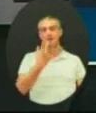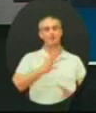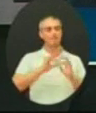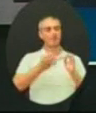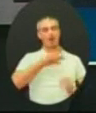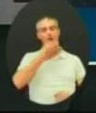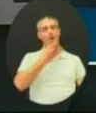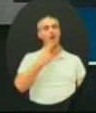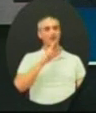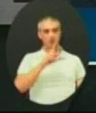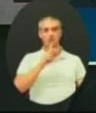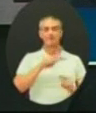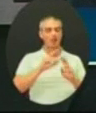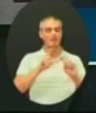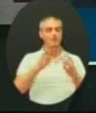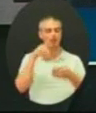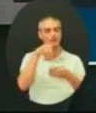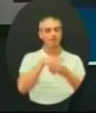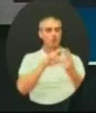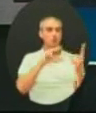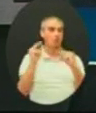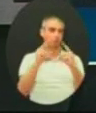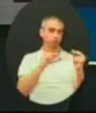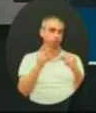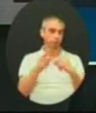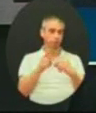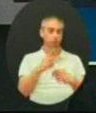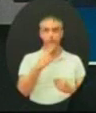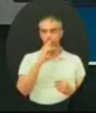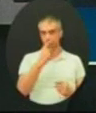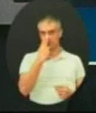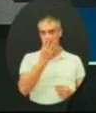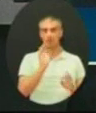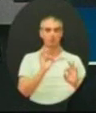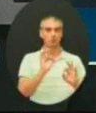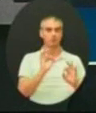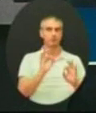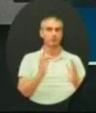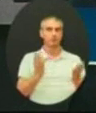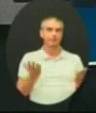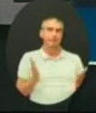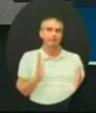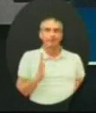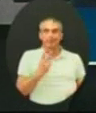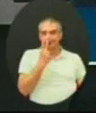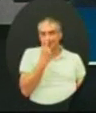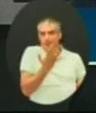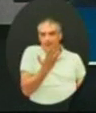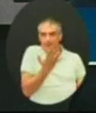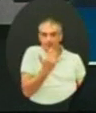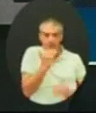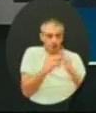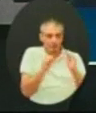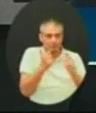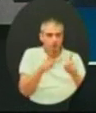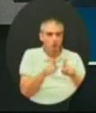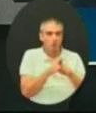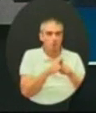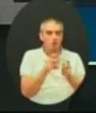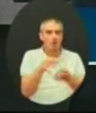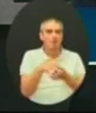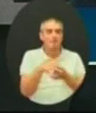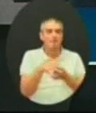בהתחלה ולאחר מכן מה שקרה בתוך החדר. לגבי ההצהרות באמת ראינו פה, זה היה נדמה לפחות בשלב הראשון כמו פנדל של